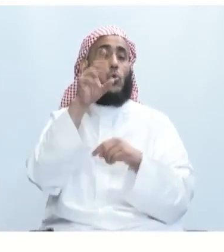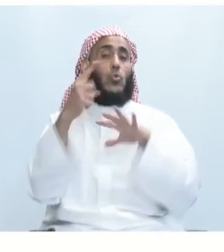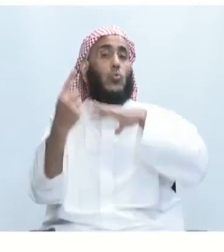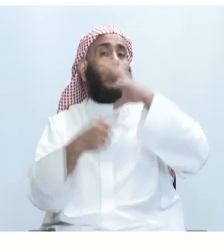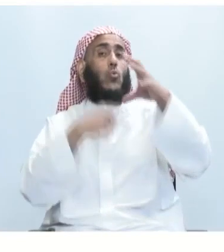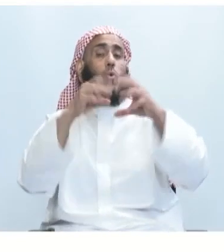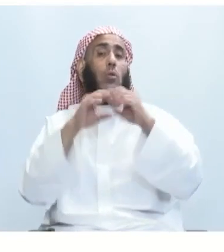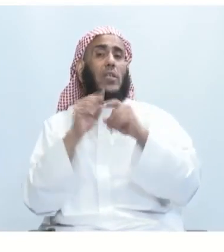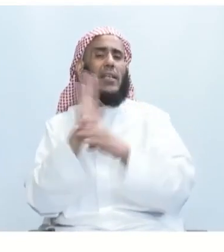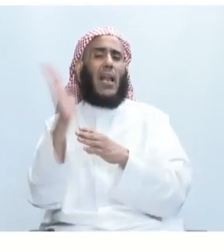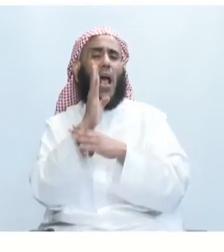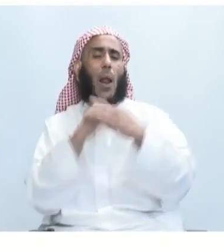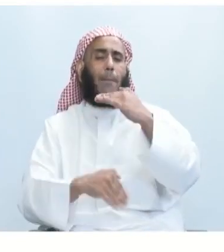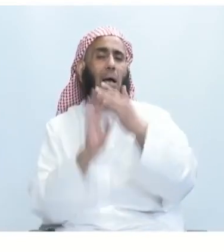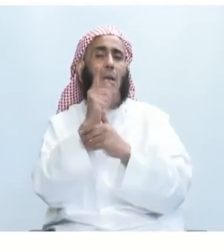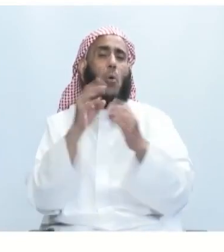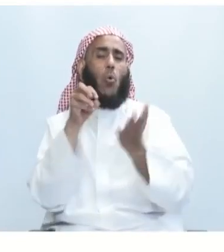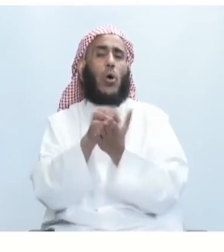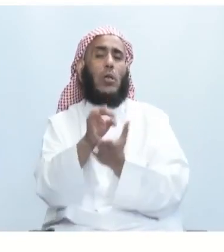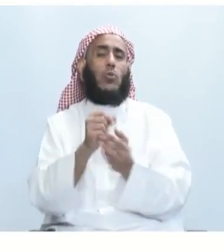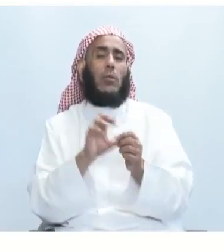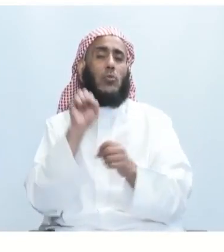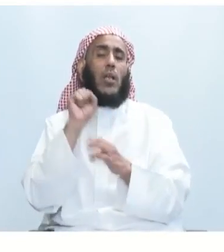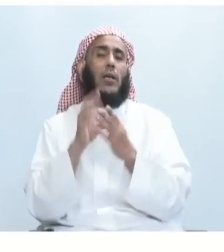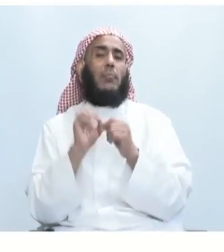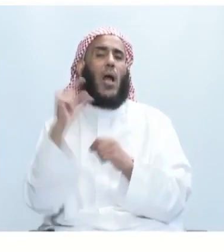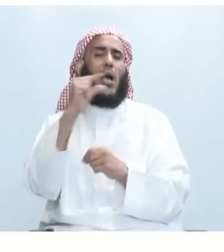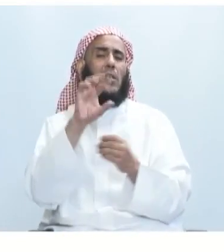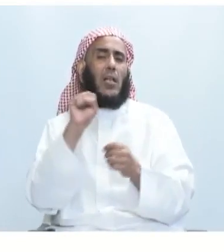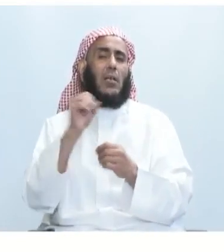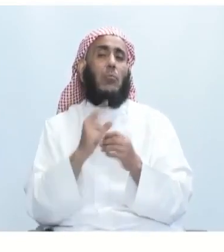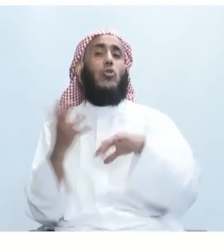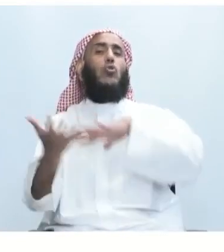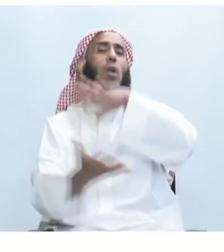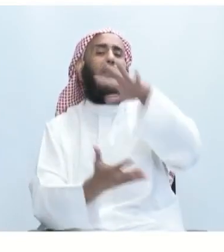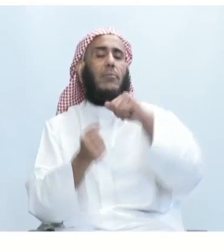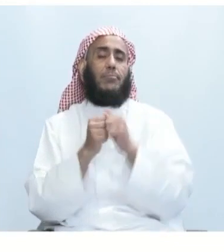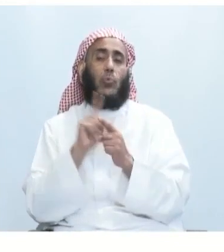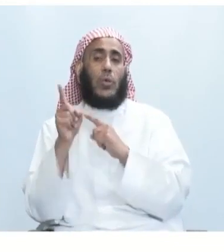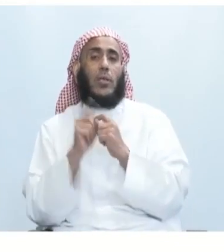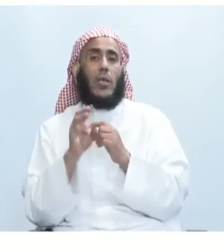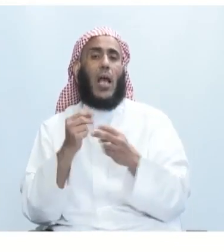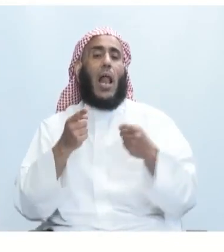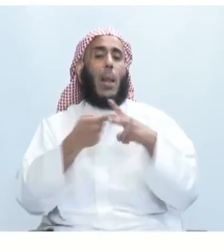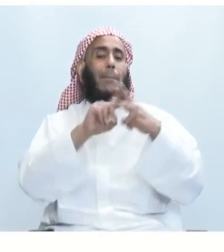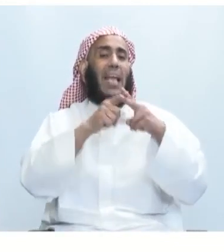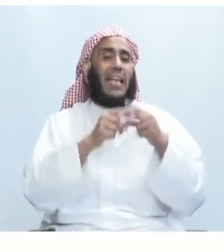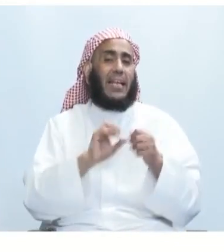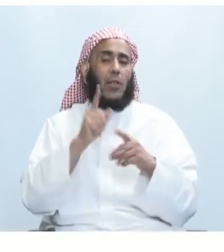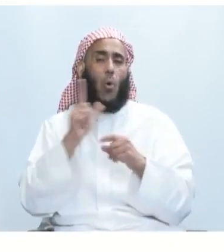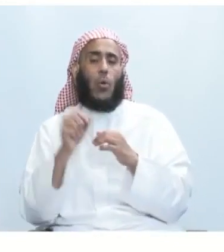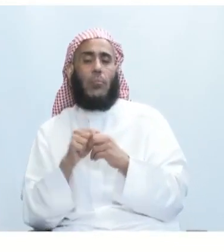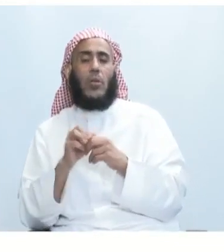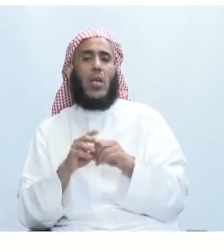الاربع الخرائط موقع المدن هذه مصطلحات خاصه به ب مثلا جغرافيا هنا مثلا بالميكانيكا تقول